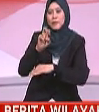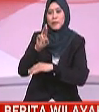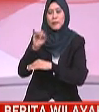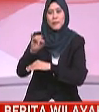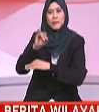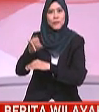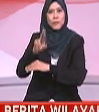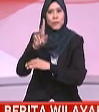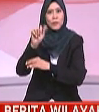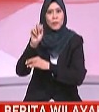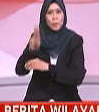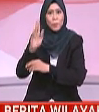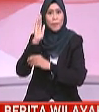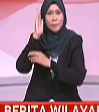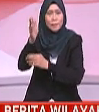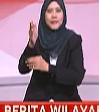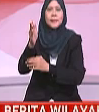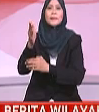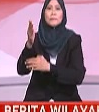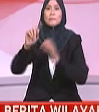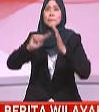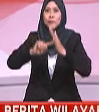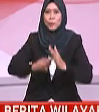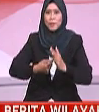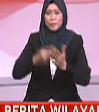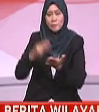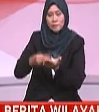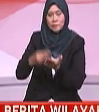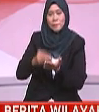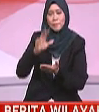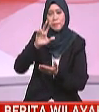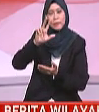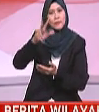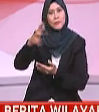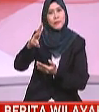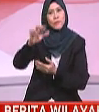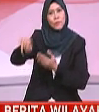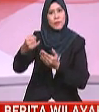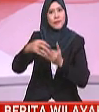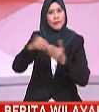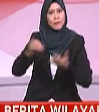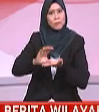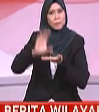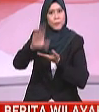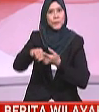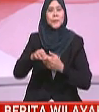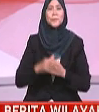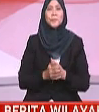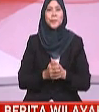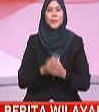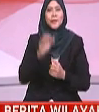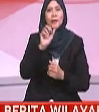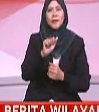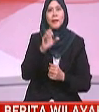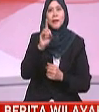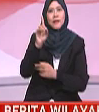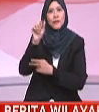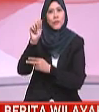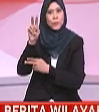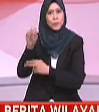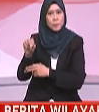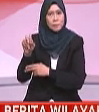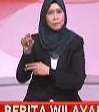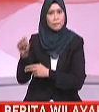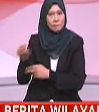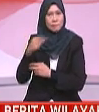akan dilaksanakan dalam waktu terdekat dengan peruntukan RM13 juta. Menurut Ahli Dewan Undangan Negeri Adun Meluan, Roland